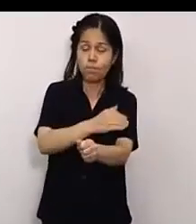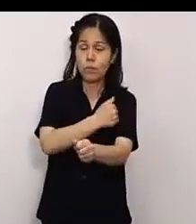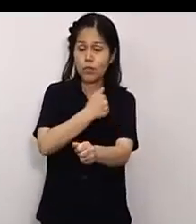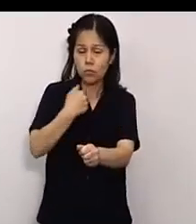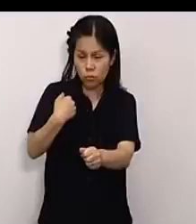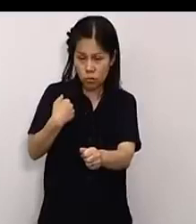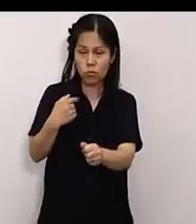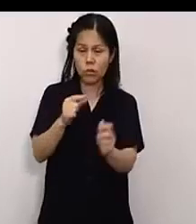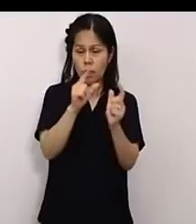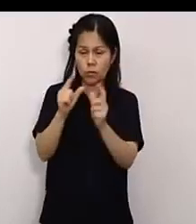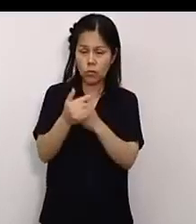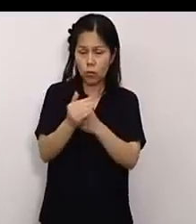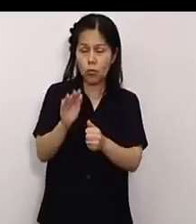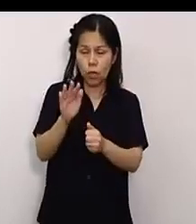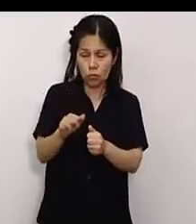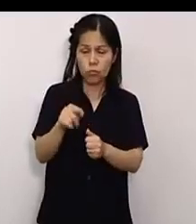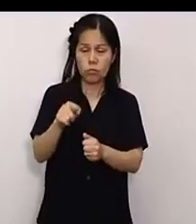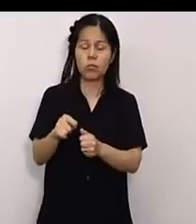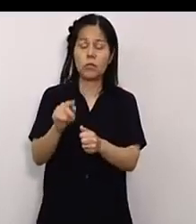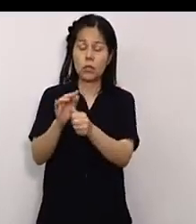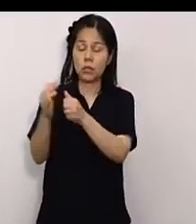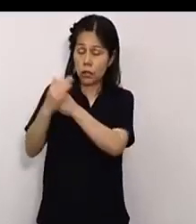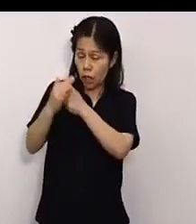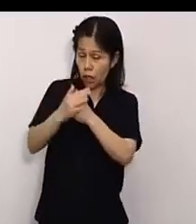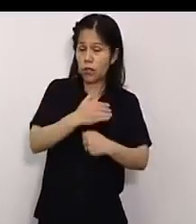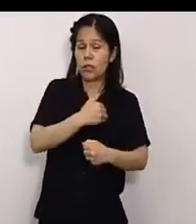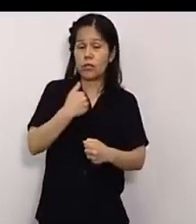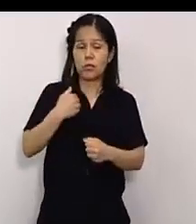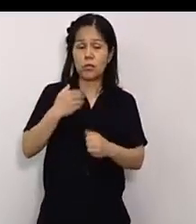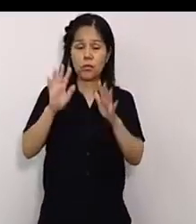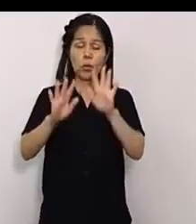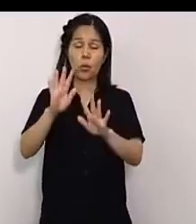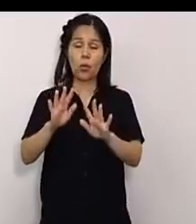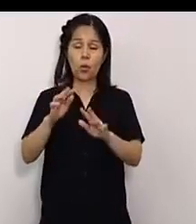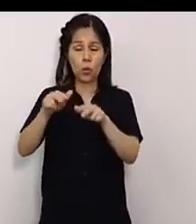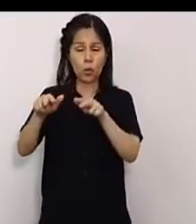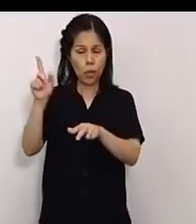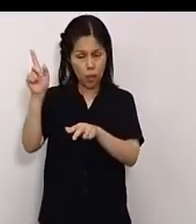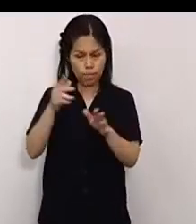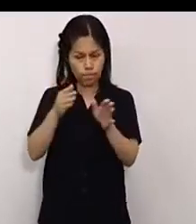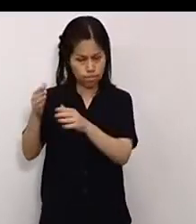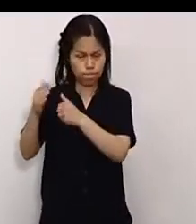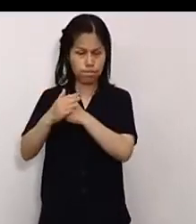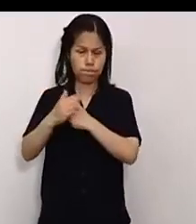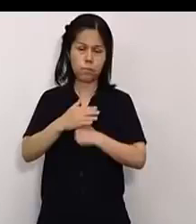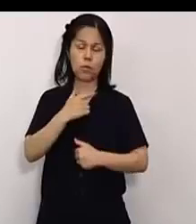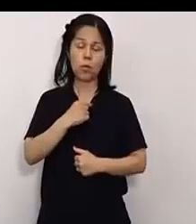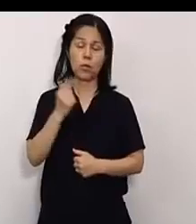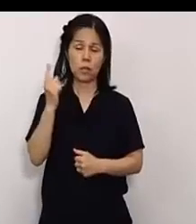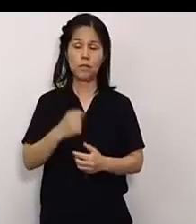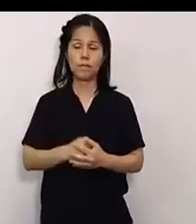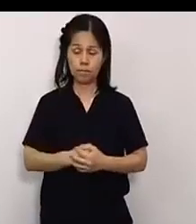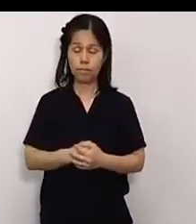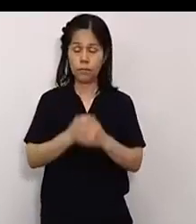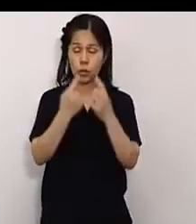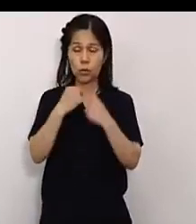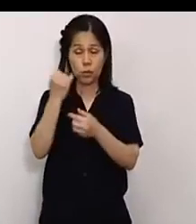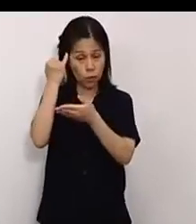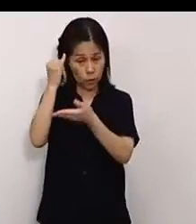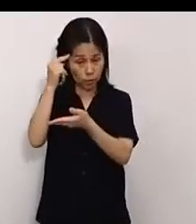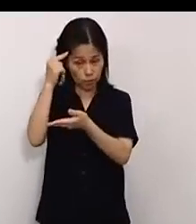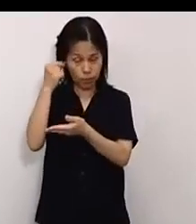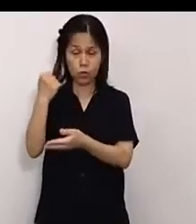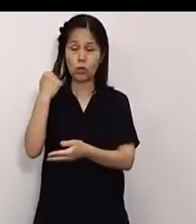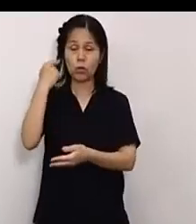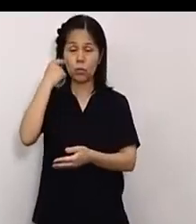活ができるとか、支援が受けられる状況をやっぱり行政には整えてほしいって、私もこれまあ個人の意見ですけれども強く思います